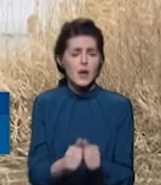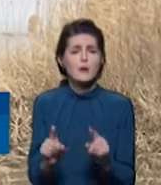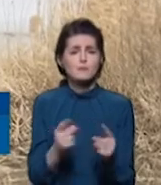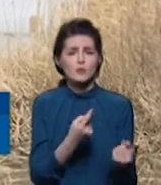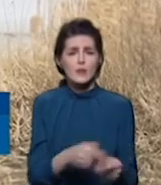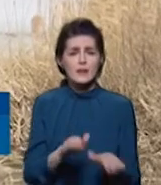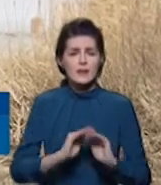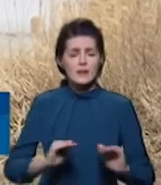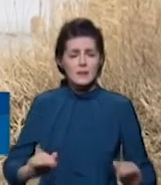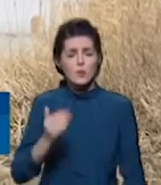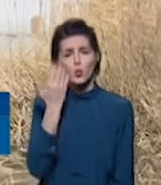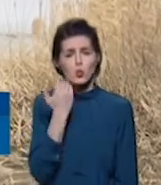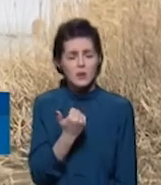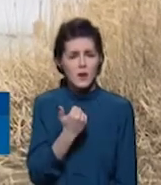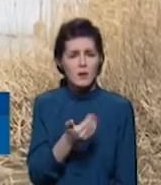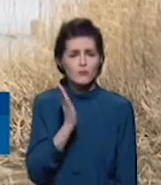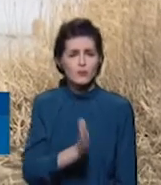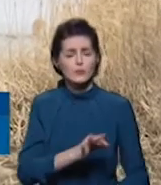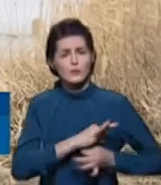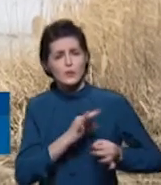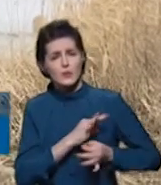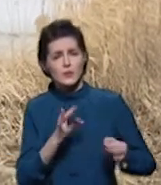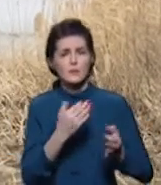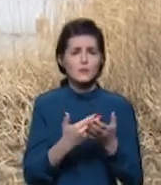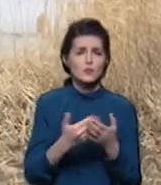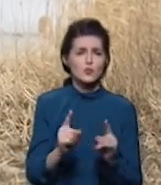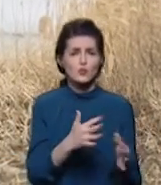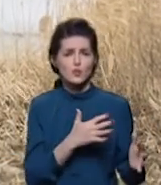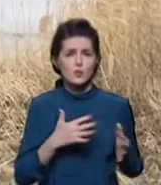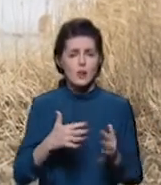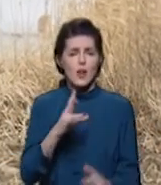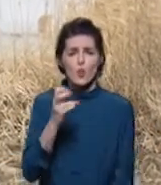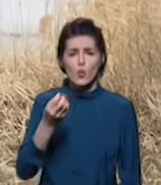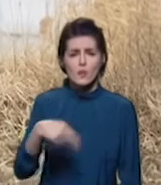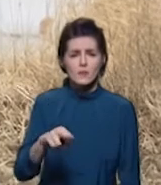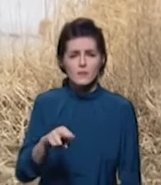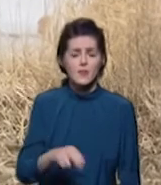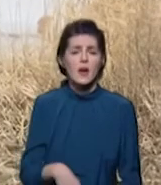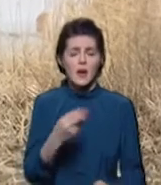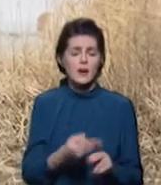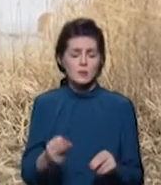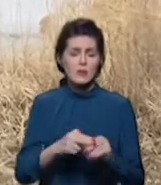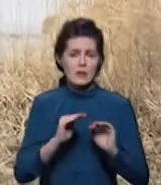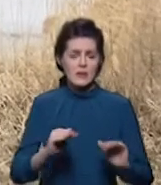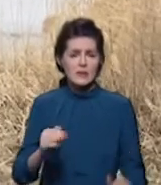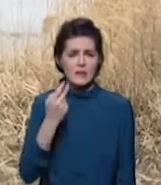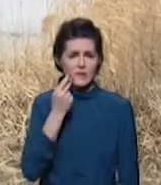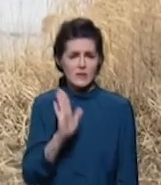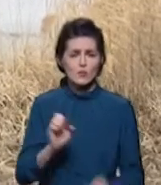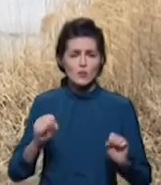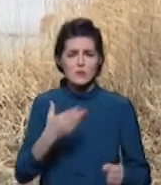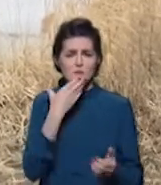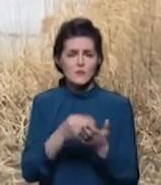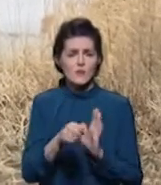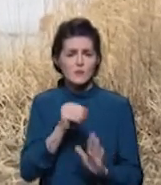діти, коли будуть лякатись або щось трапиться на льоду, то діти не завжди можуть зорієнтуватися,